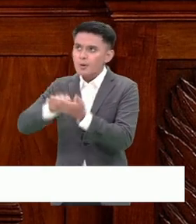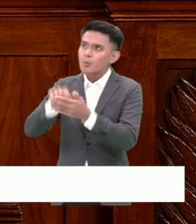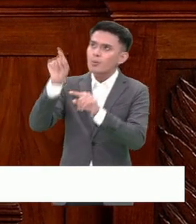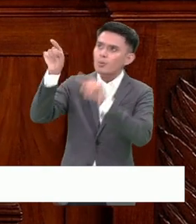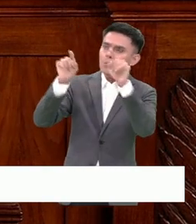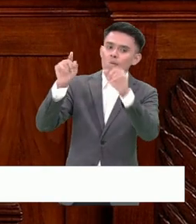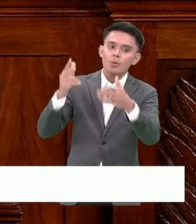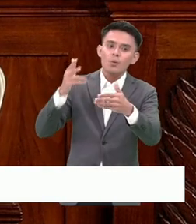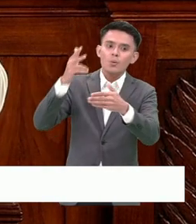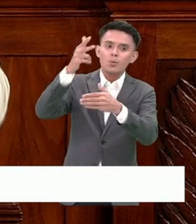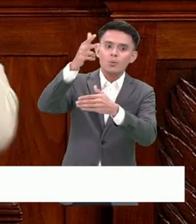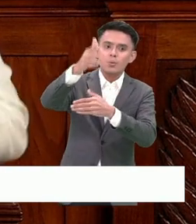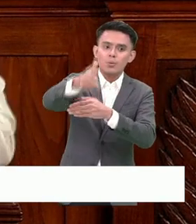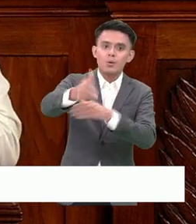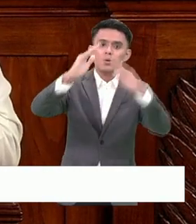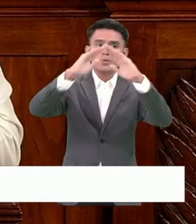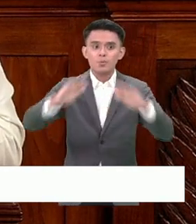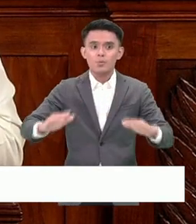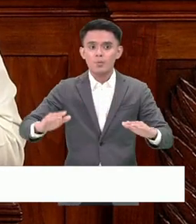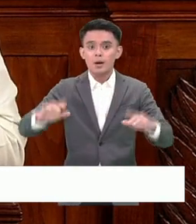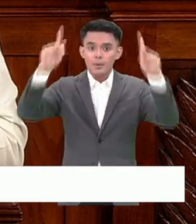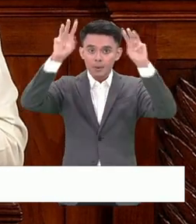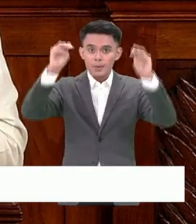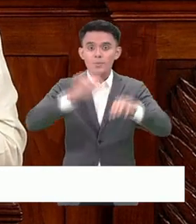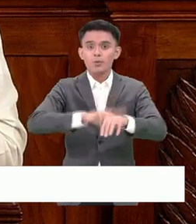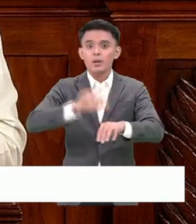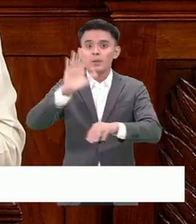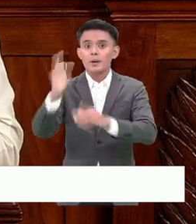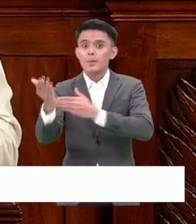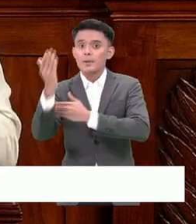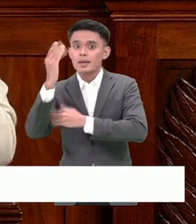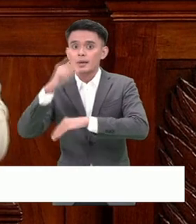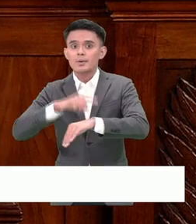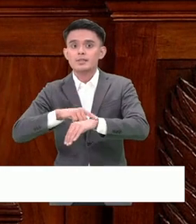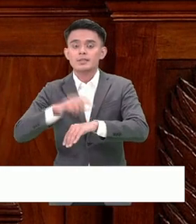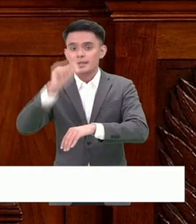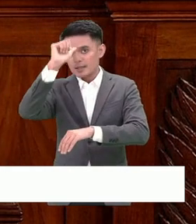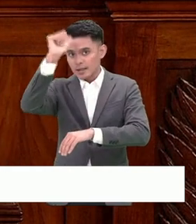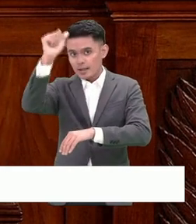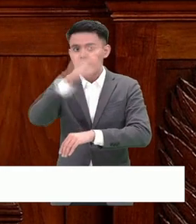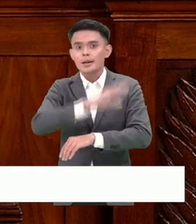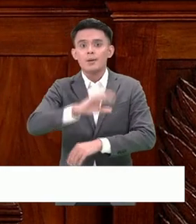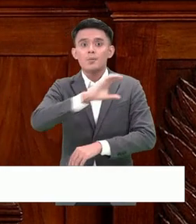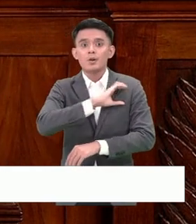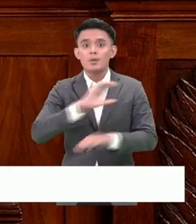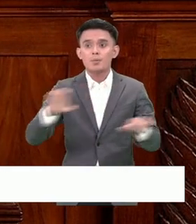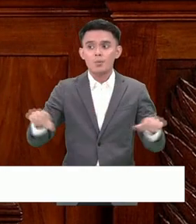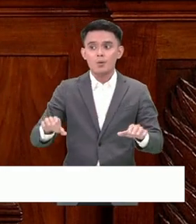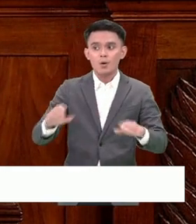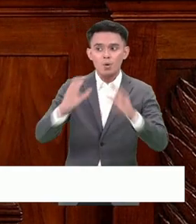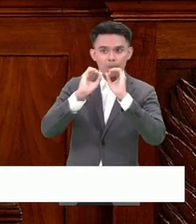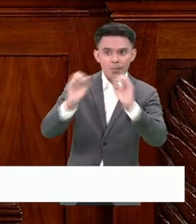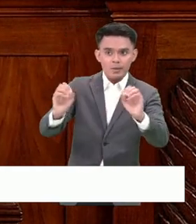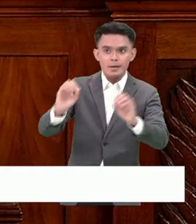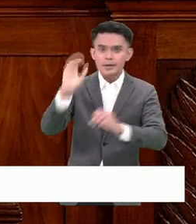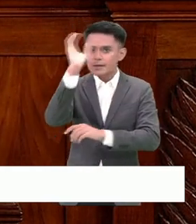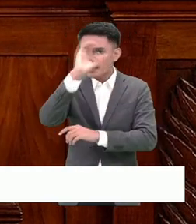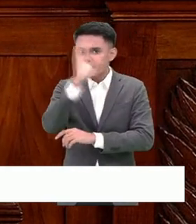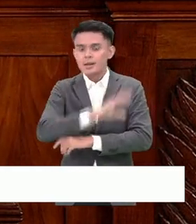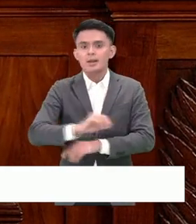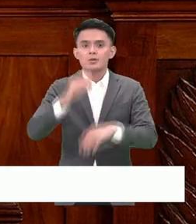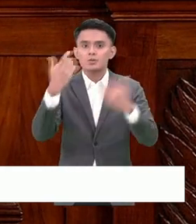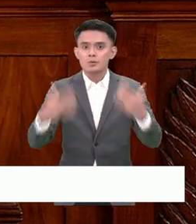melintasi ruang udara kediaman Modi kira-kiri pukul 5 pagi waktu tempatan tulis kemudian melancarkan operasi menjejakinya